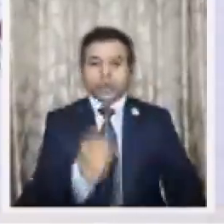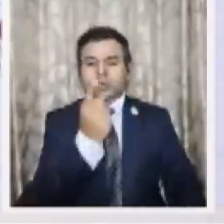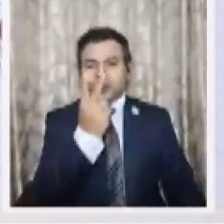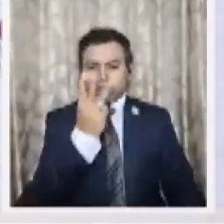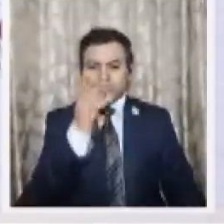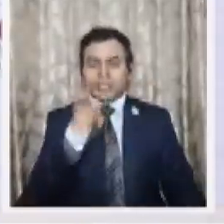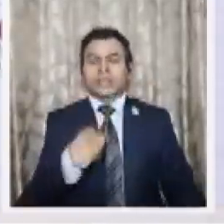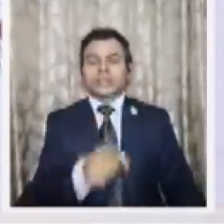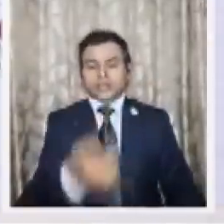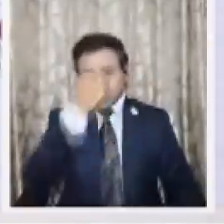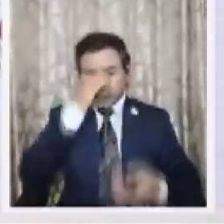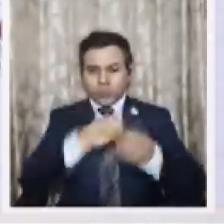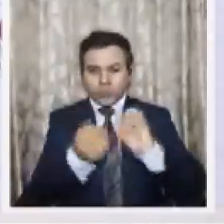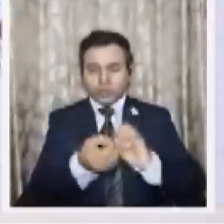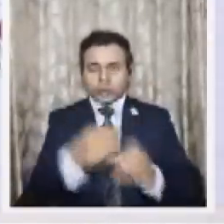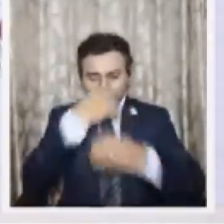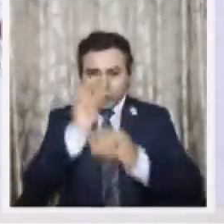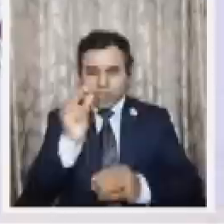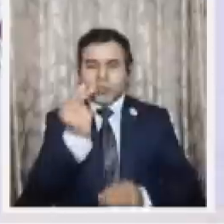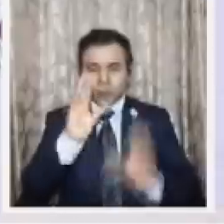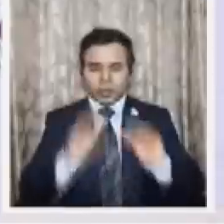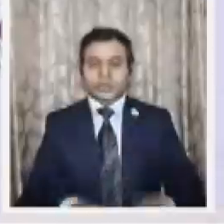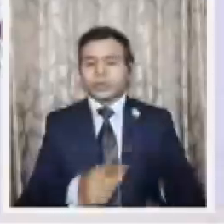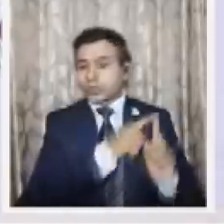নমুনা সংগ্রহ হয়েছে 17,586টি